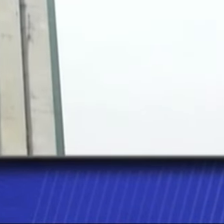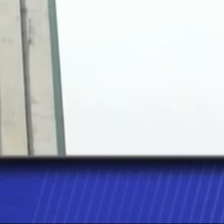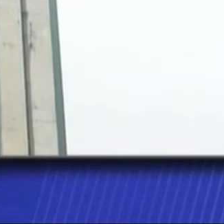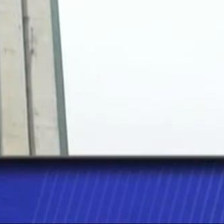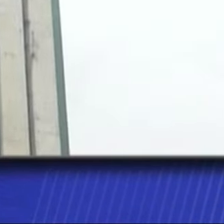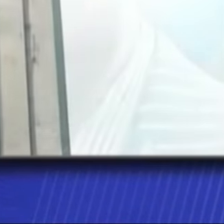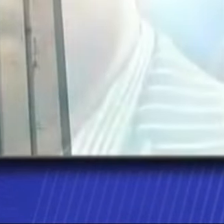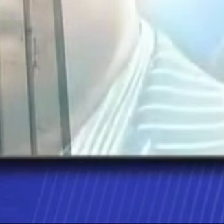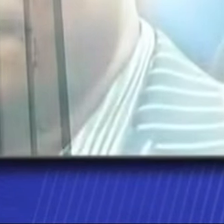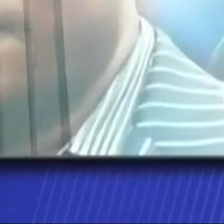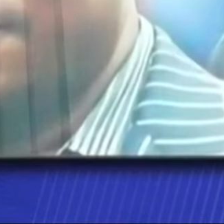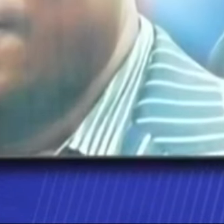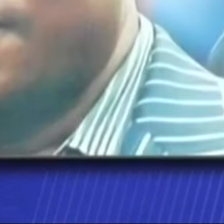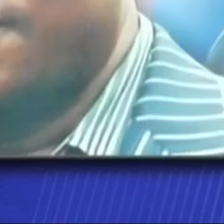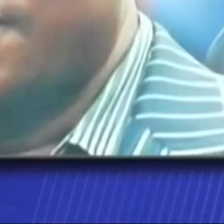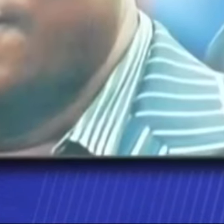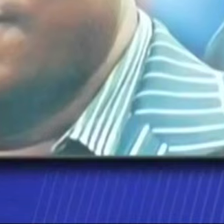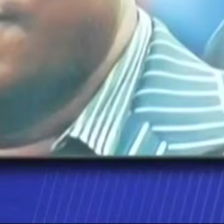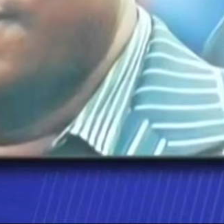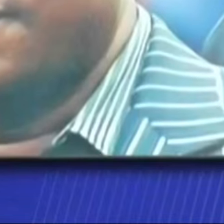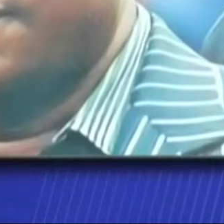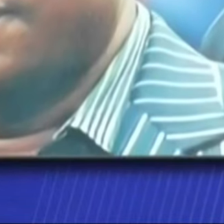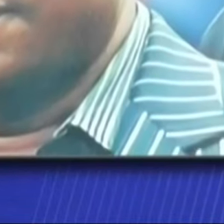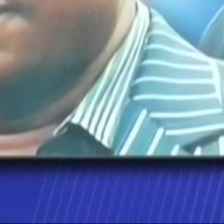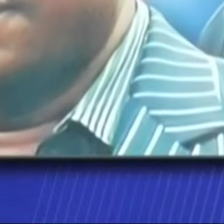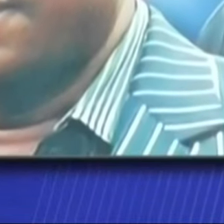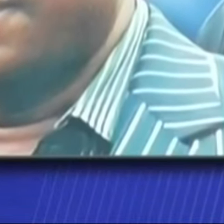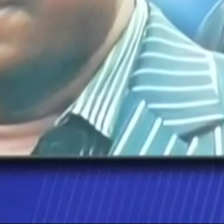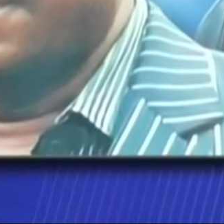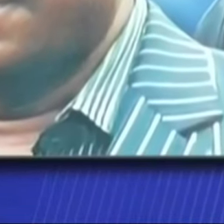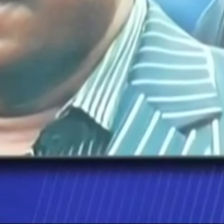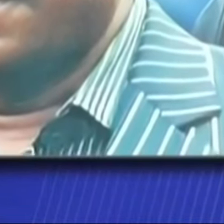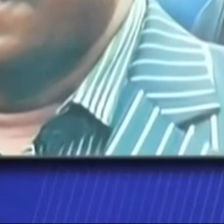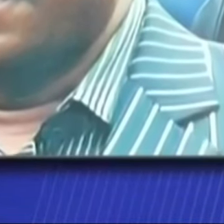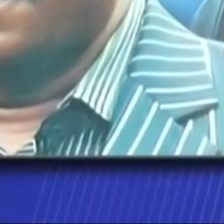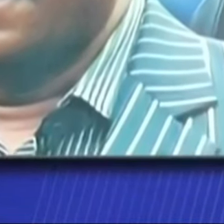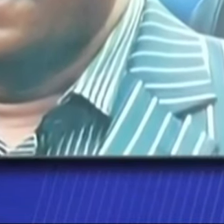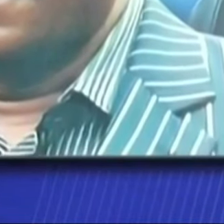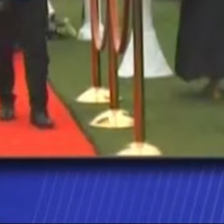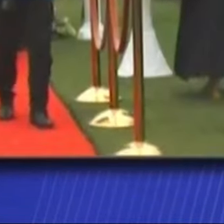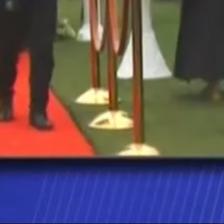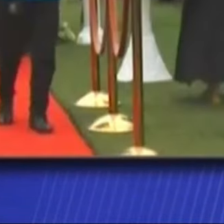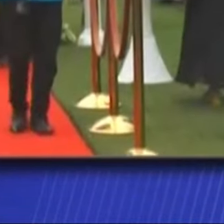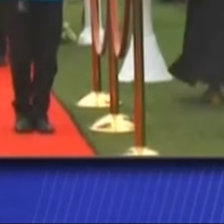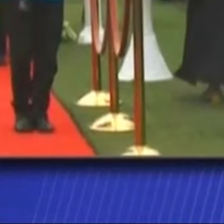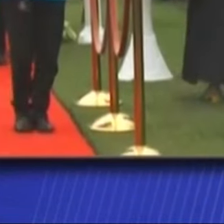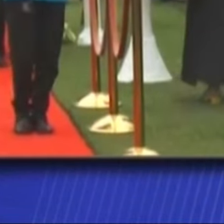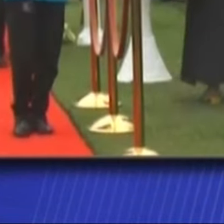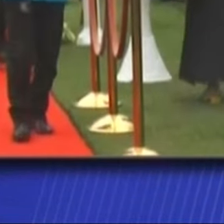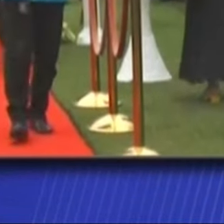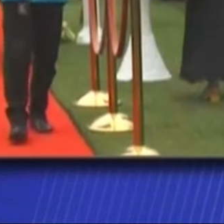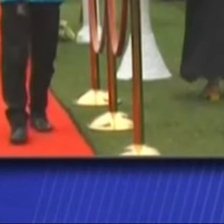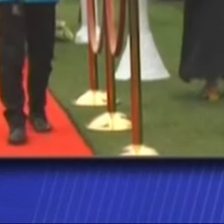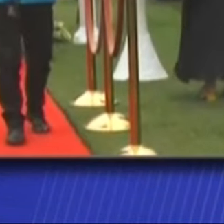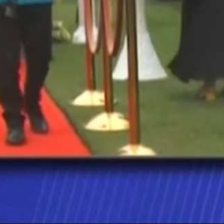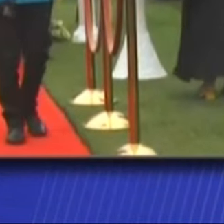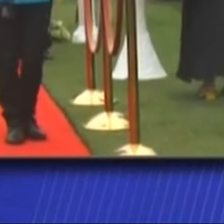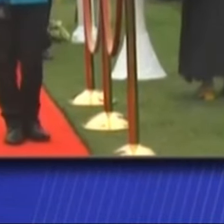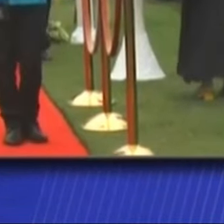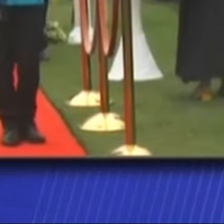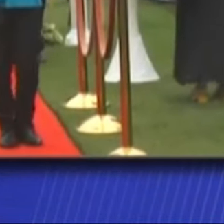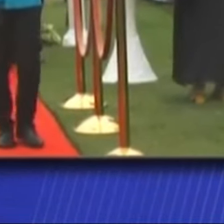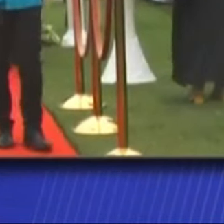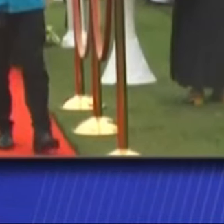mérités rendus ce samedi à Fabrice Wanzenge, directeur à la RTNC décédé. Une tête, une belle âme, il laisse un grand